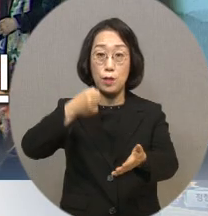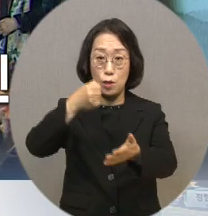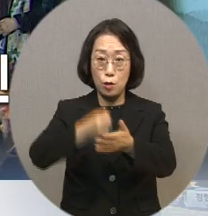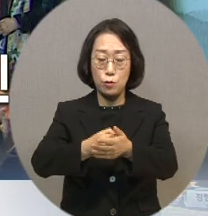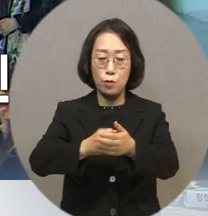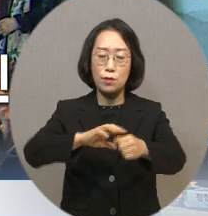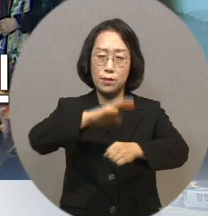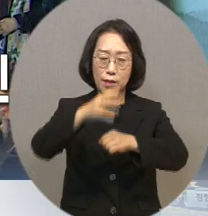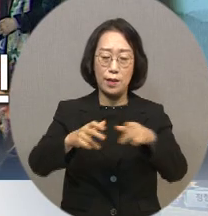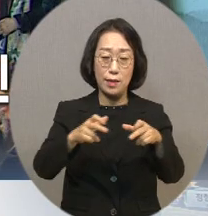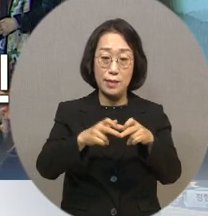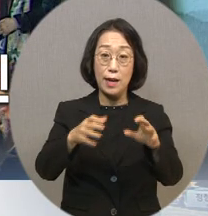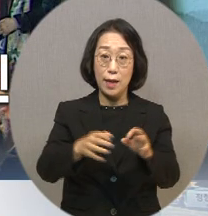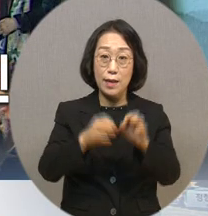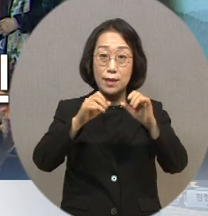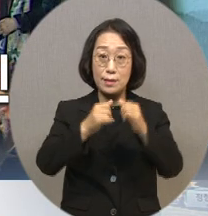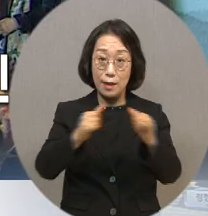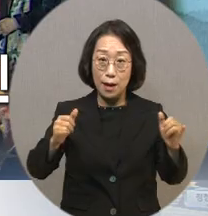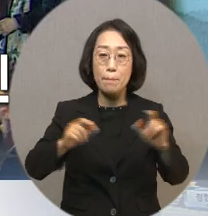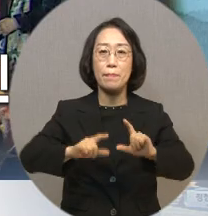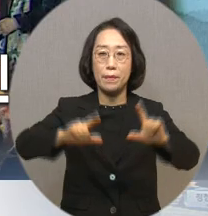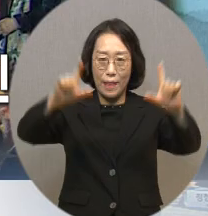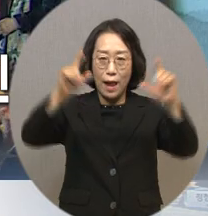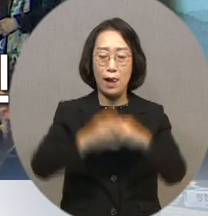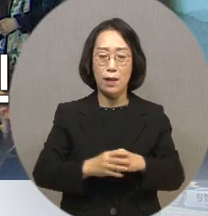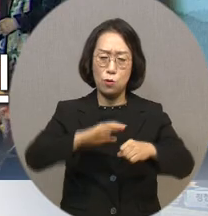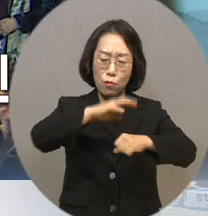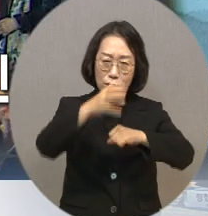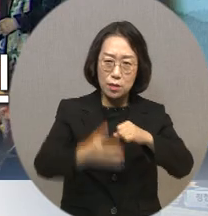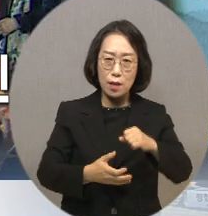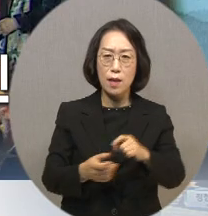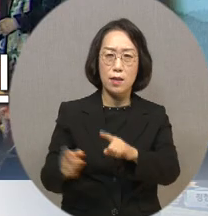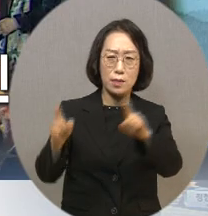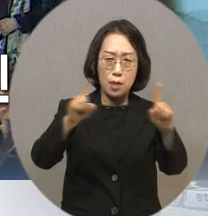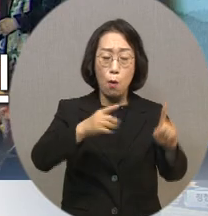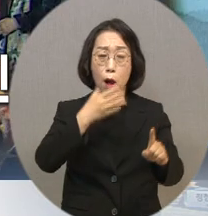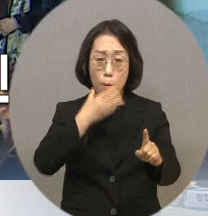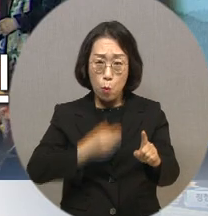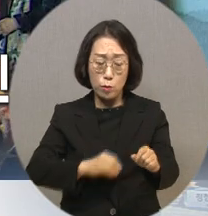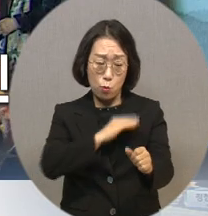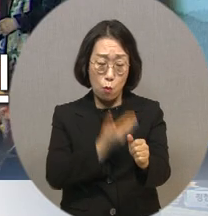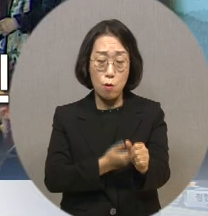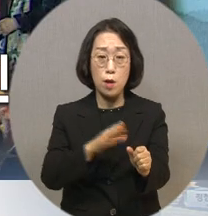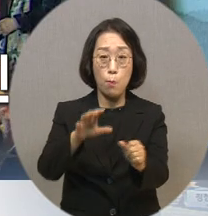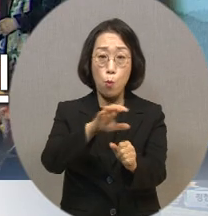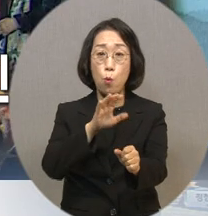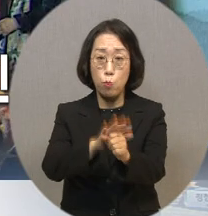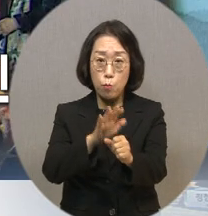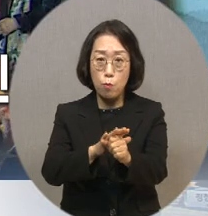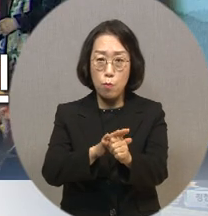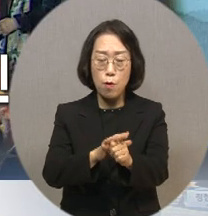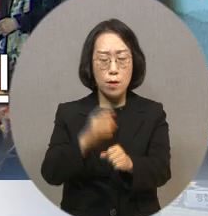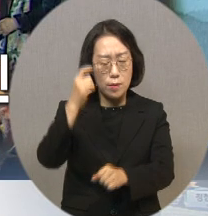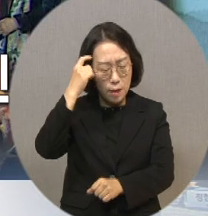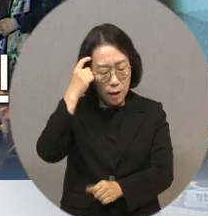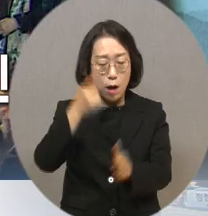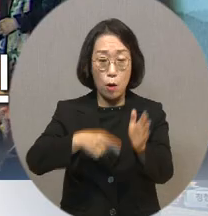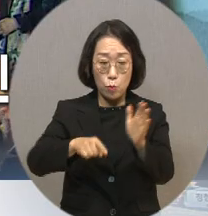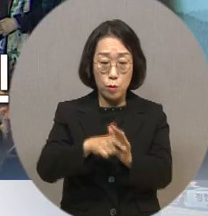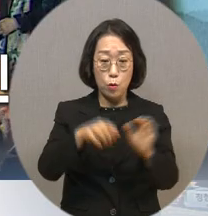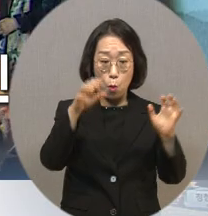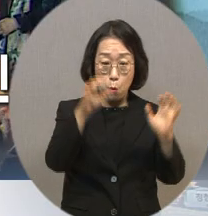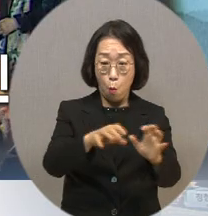장애인의 날입니다 전 세계가 장애인의 재활과 복지 권리 보장을 함께 고민해 보는 시간이